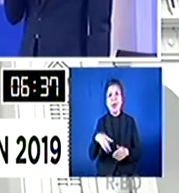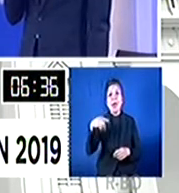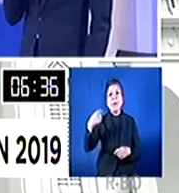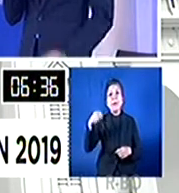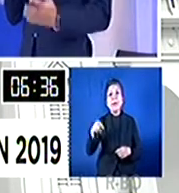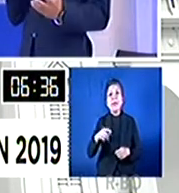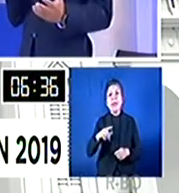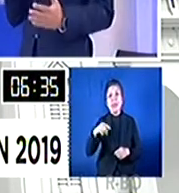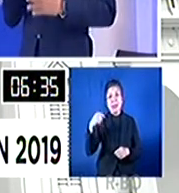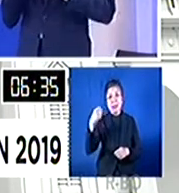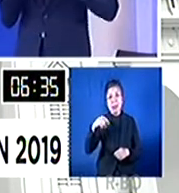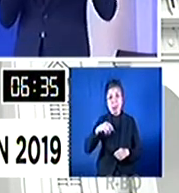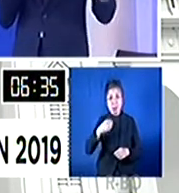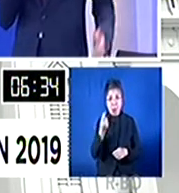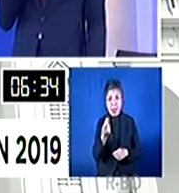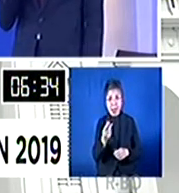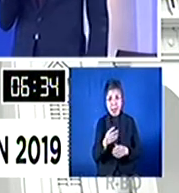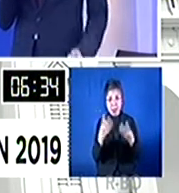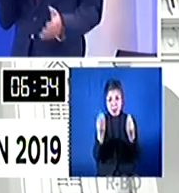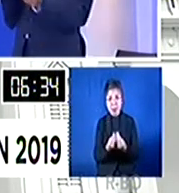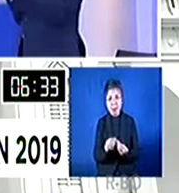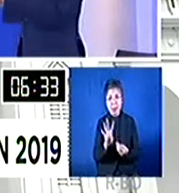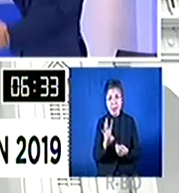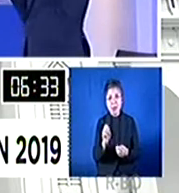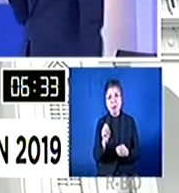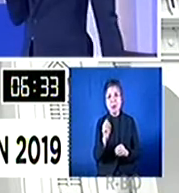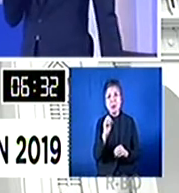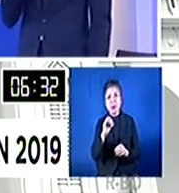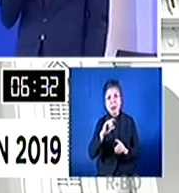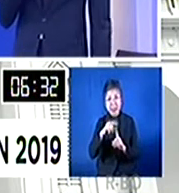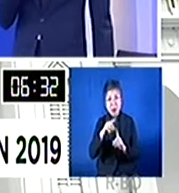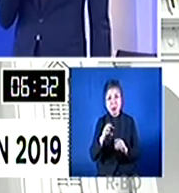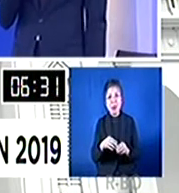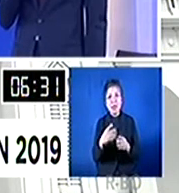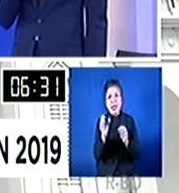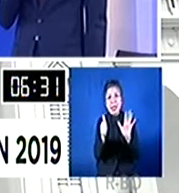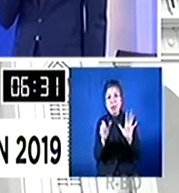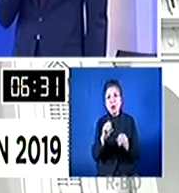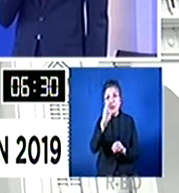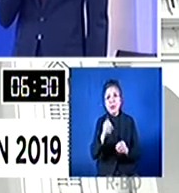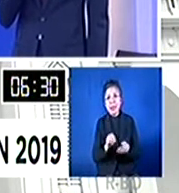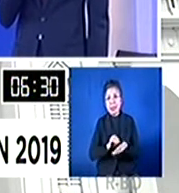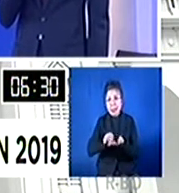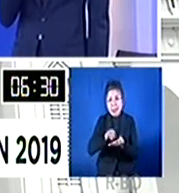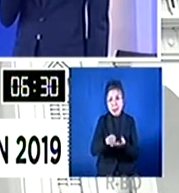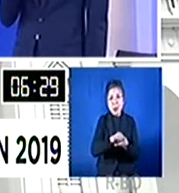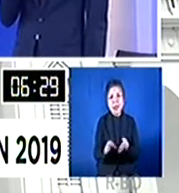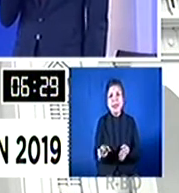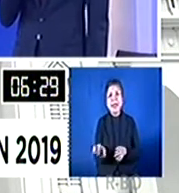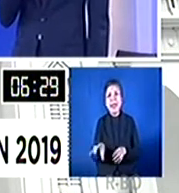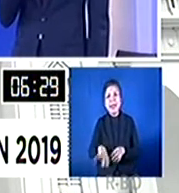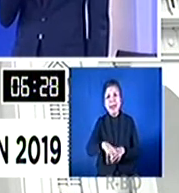menyatakan bahwa dari total 400 triliun lebih yang 60% dianggarkan ke daerah belum